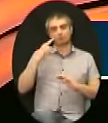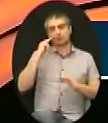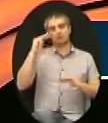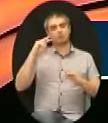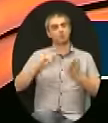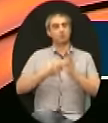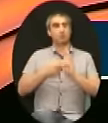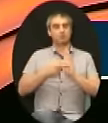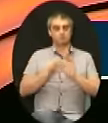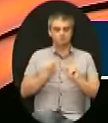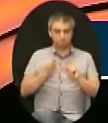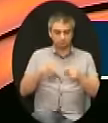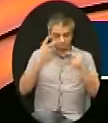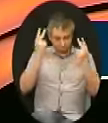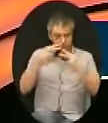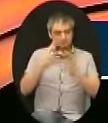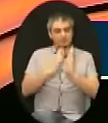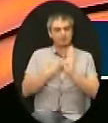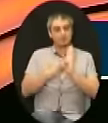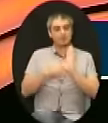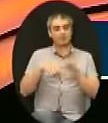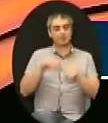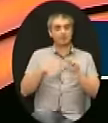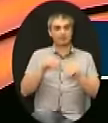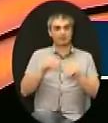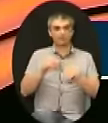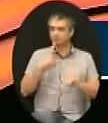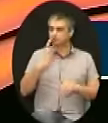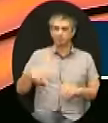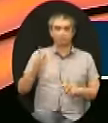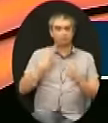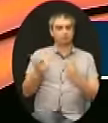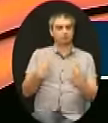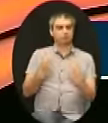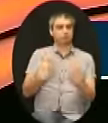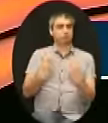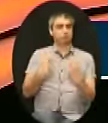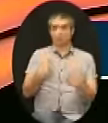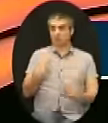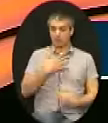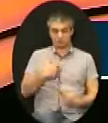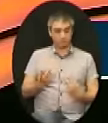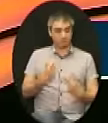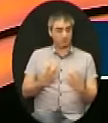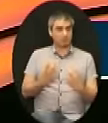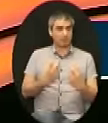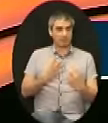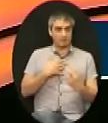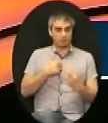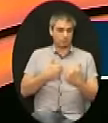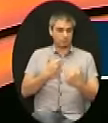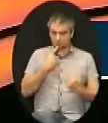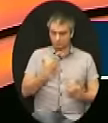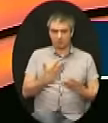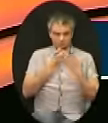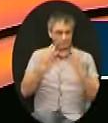הפוליטית להגיע להבנה על מועד של פריימריז, לקרוא לאנשים להצטרף, ואז כל אחד שרוצה להצטרף ורוצה להתמודד, יאמר